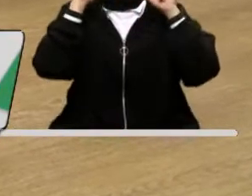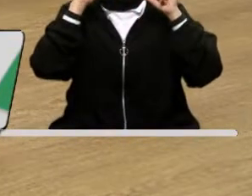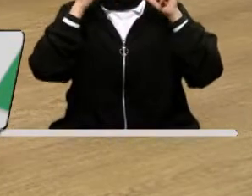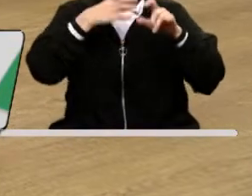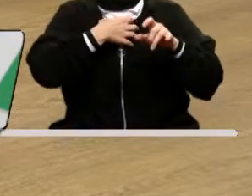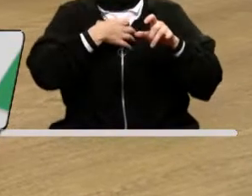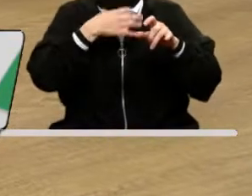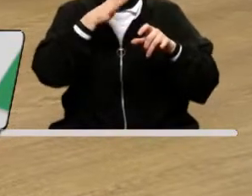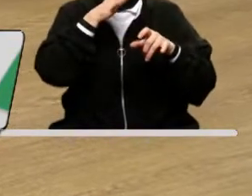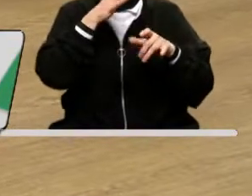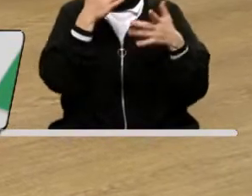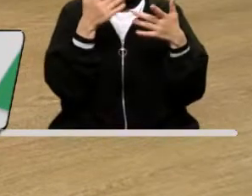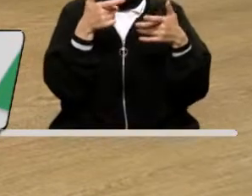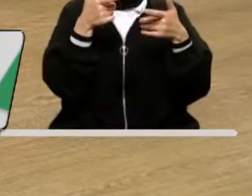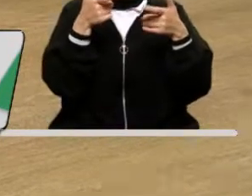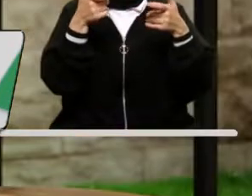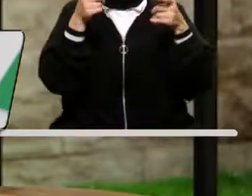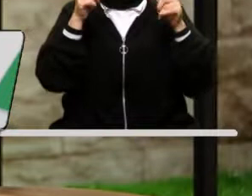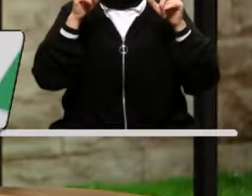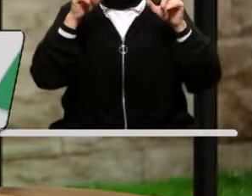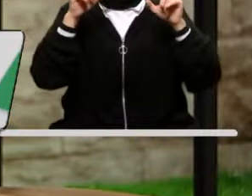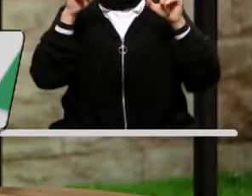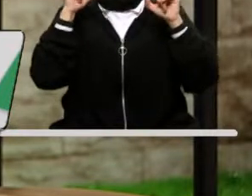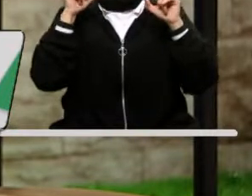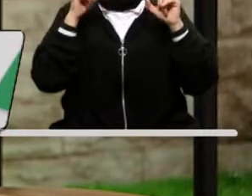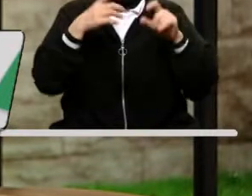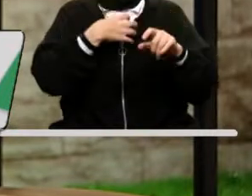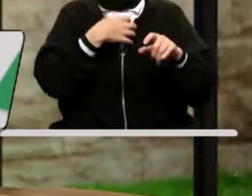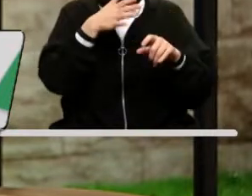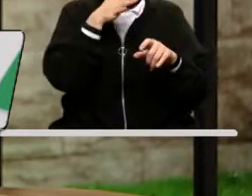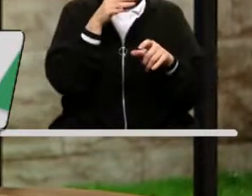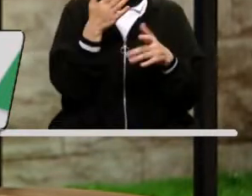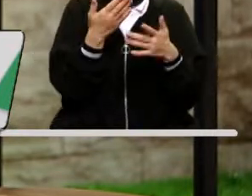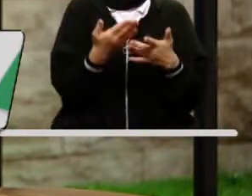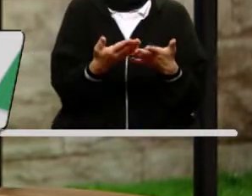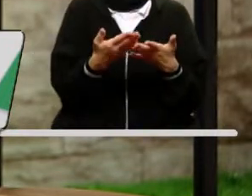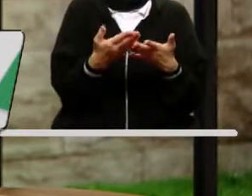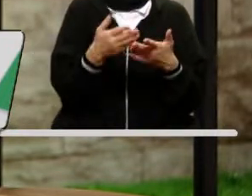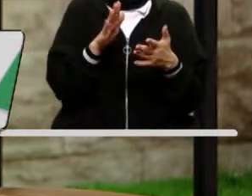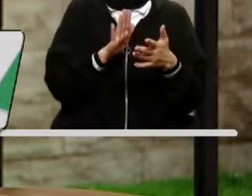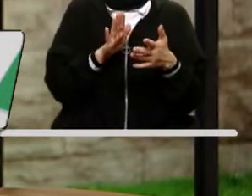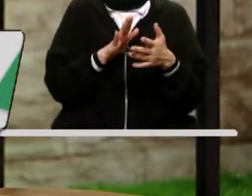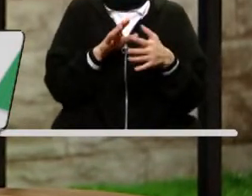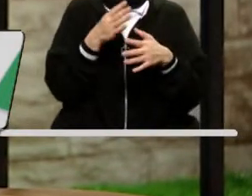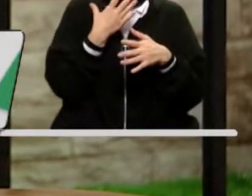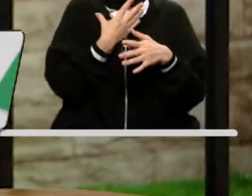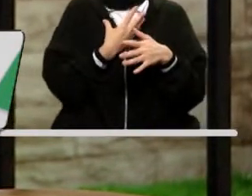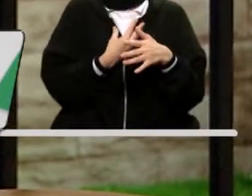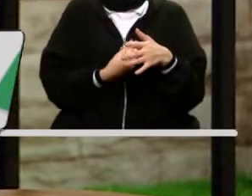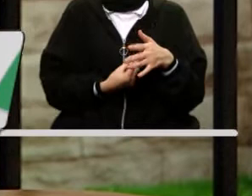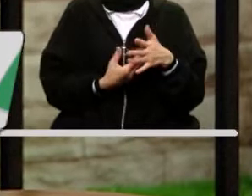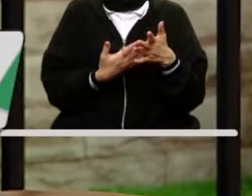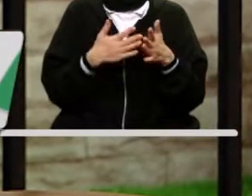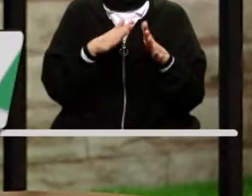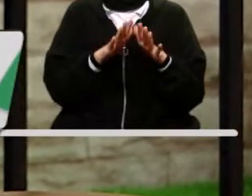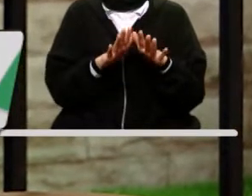yani, bilmeli. Hele hele, ya oğlum aman üzülme, yarın şey derse hastaydım dersin, ödevimi yapmadım dersin, yaklaşma